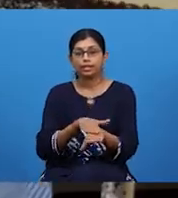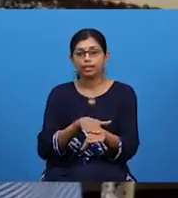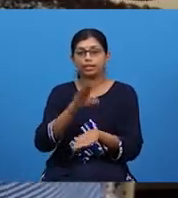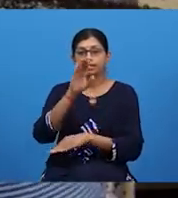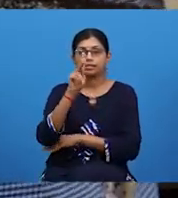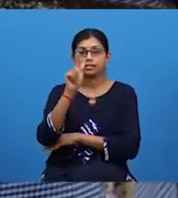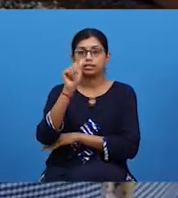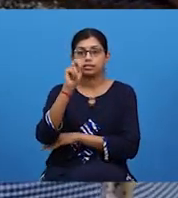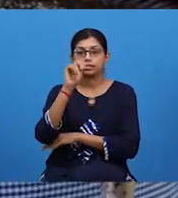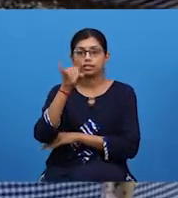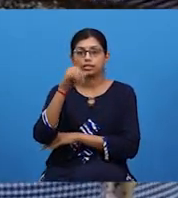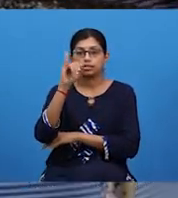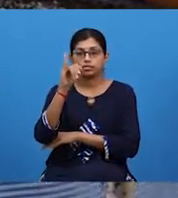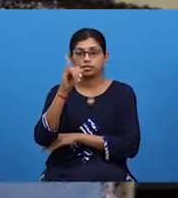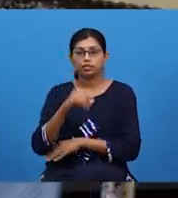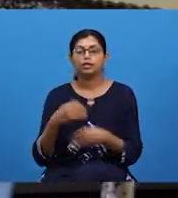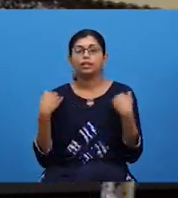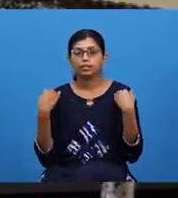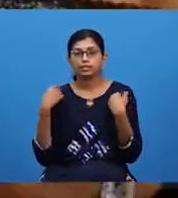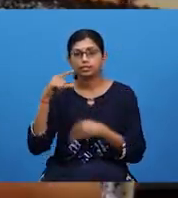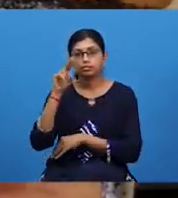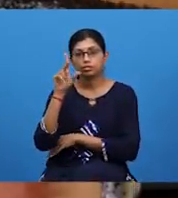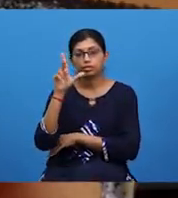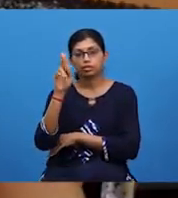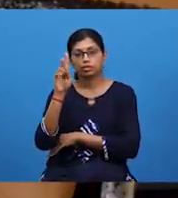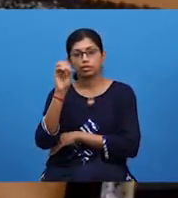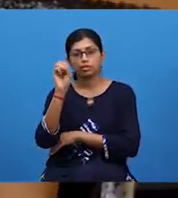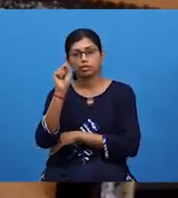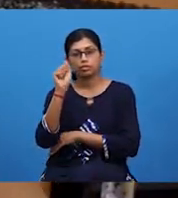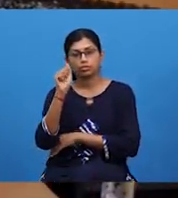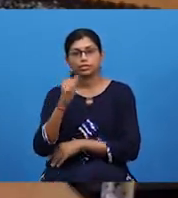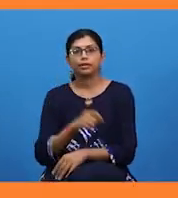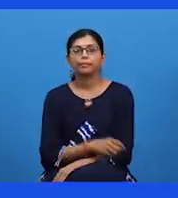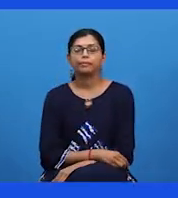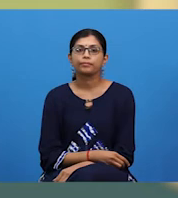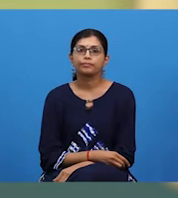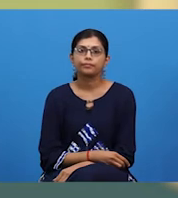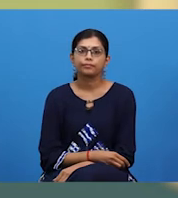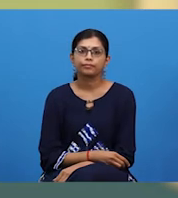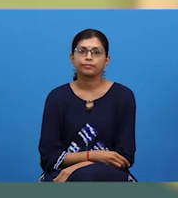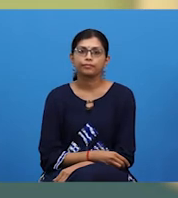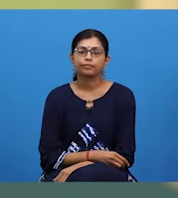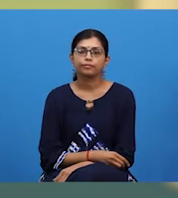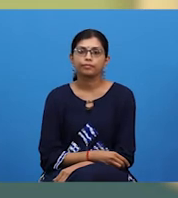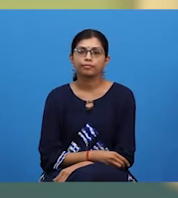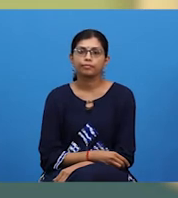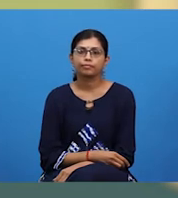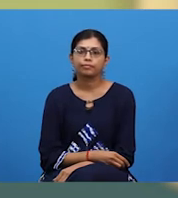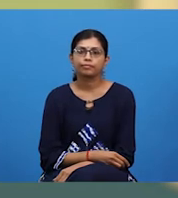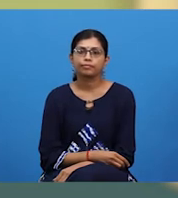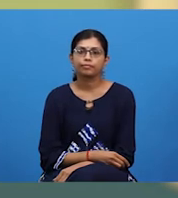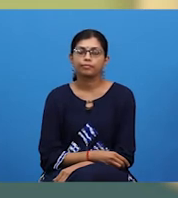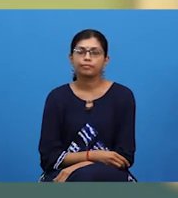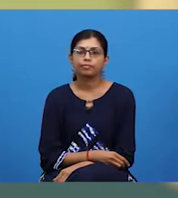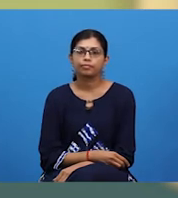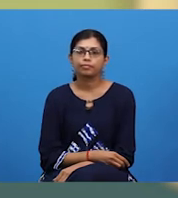kanji menjadi glukosa. Sekian, terima kasih. Kita telah lihat proses pencernaan